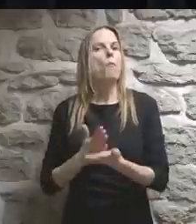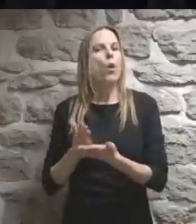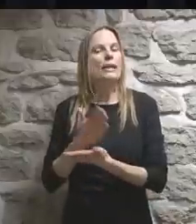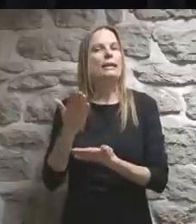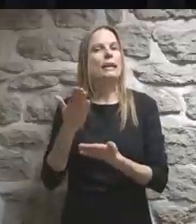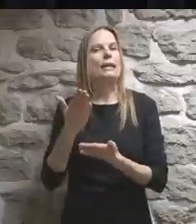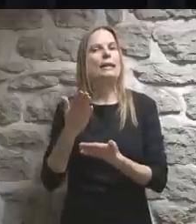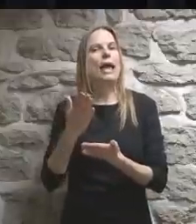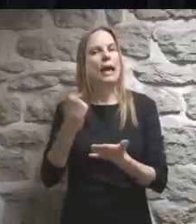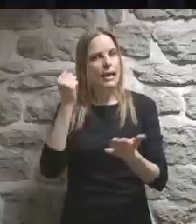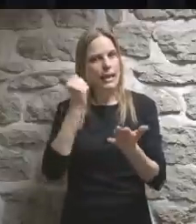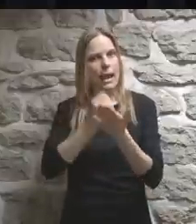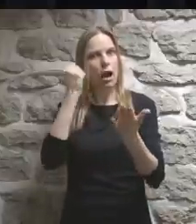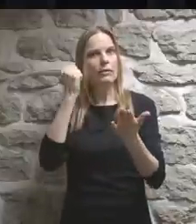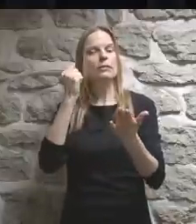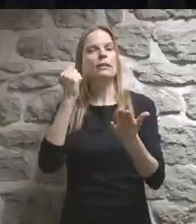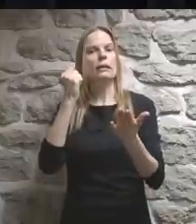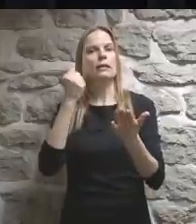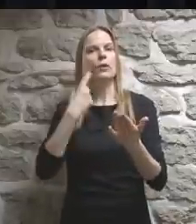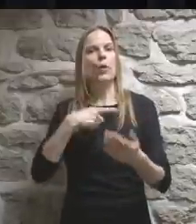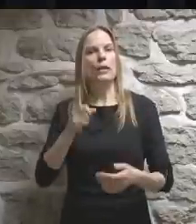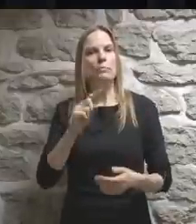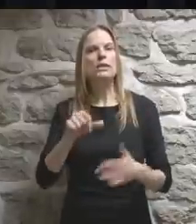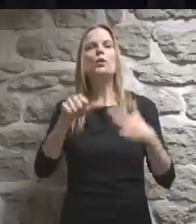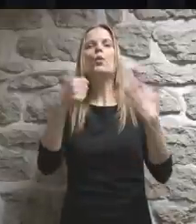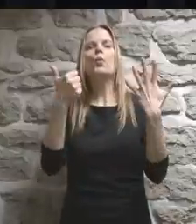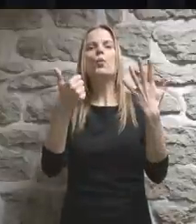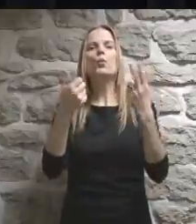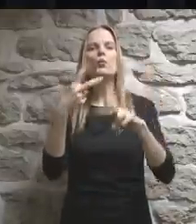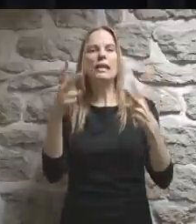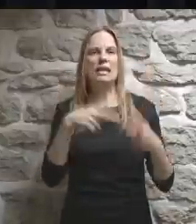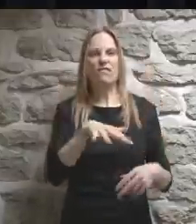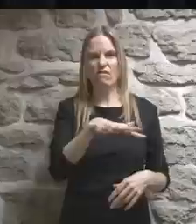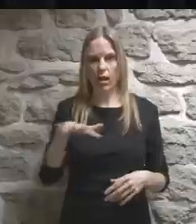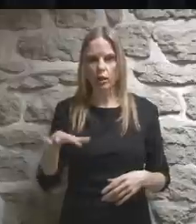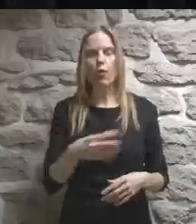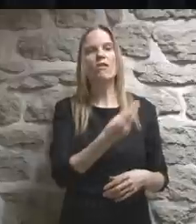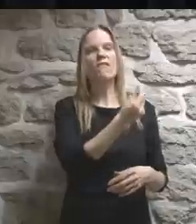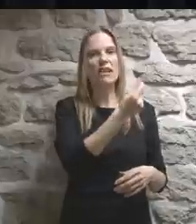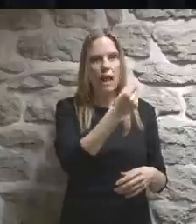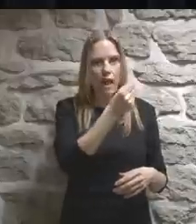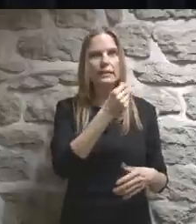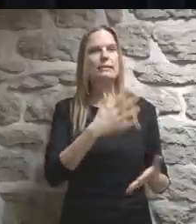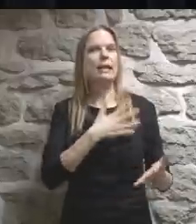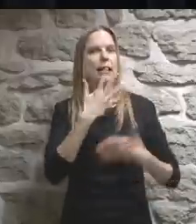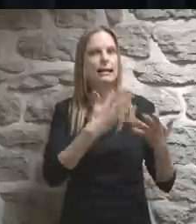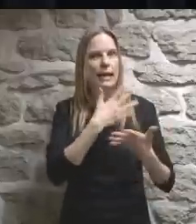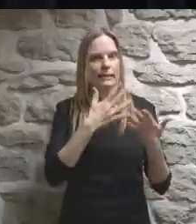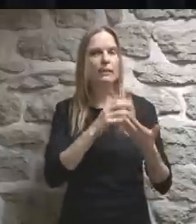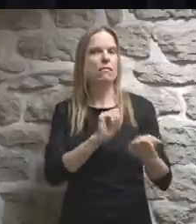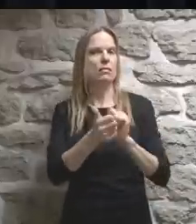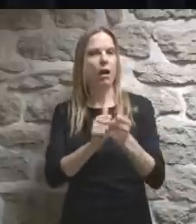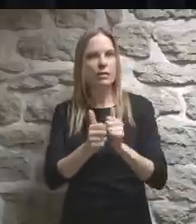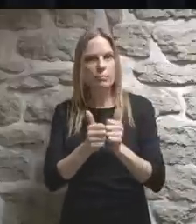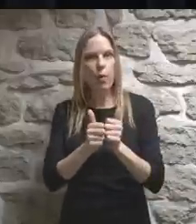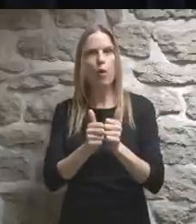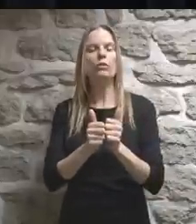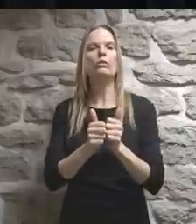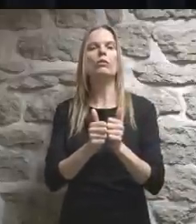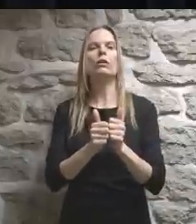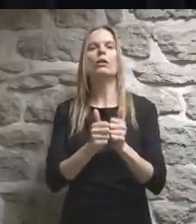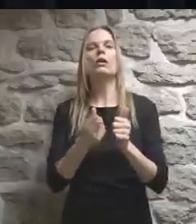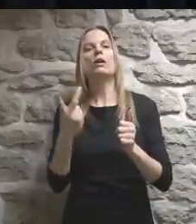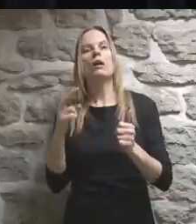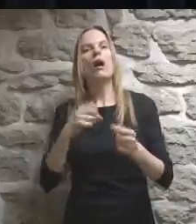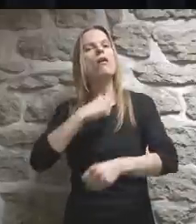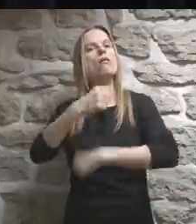heakskiidu said siis sanktsioonid kuues valdkonnas: finantssektor, energeetika, transpordisektor, kahesuguse